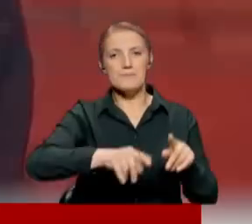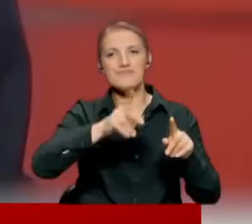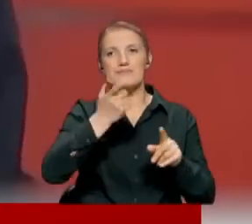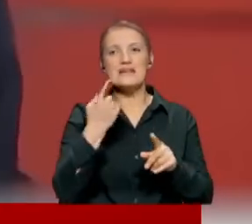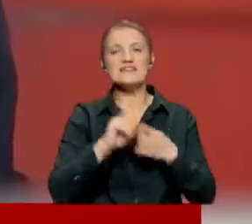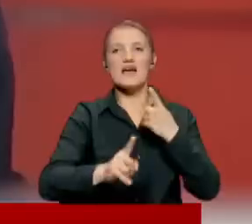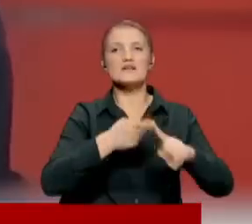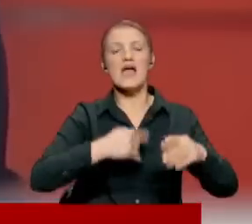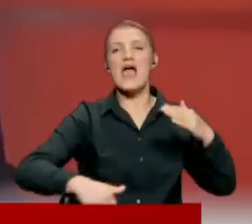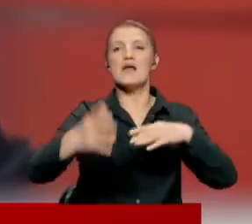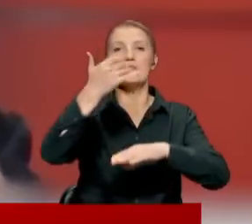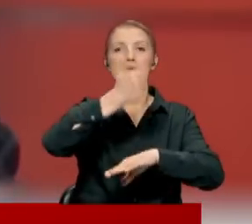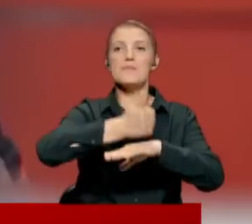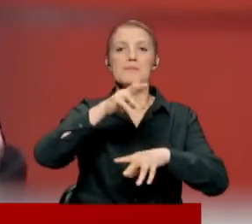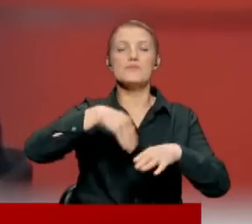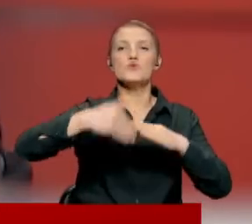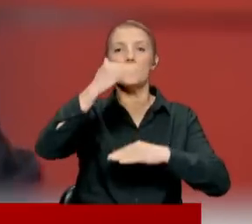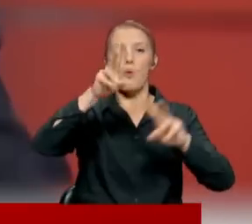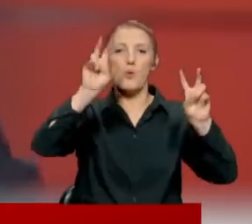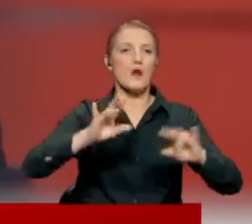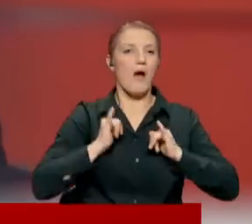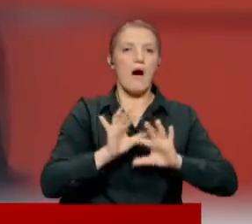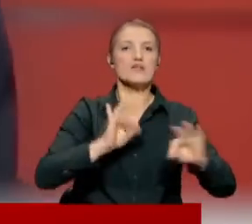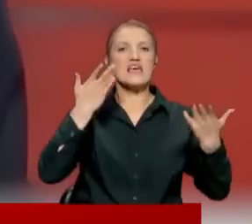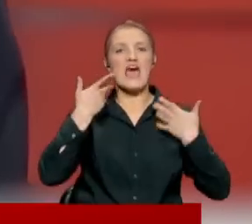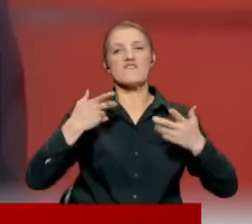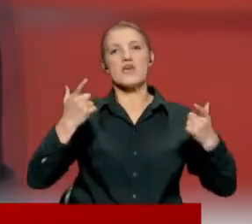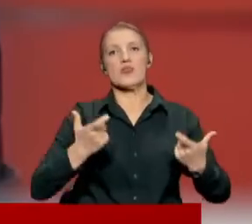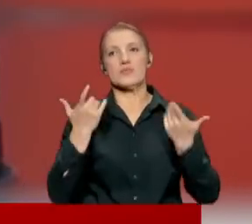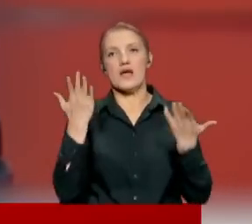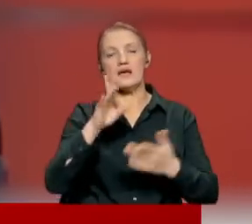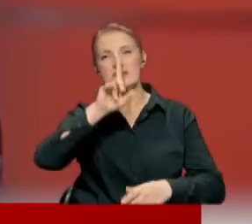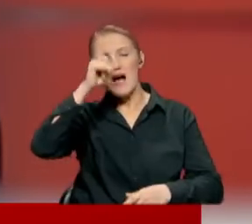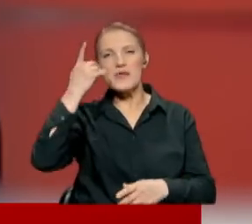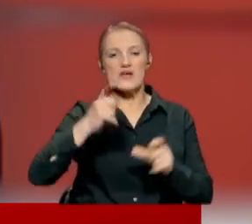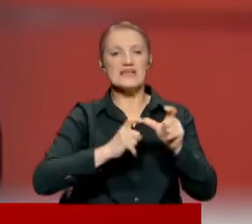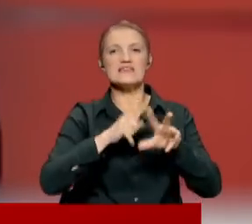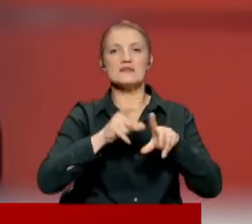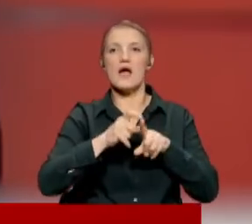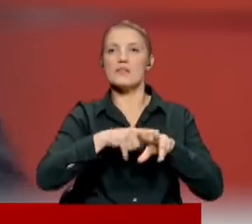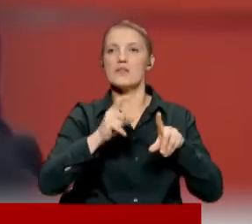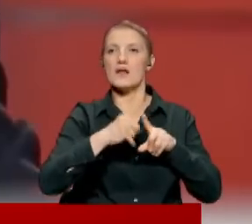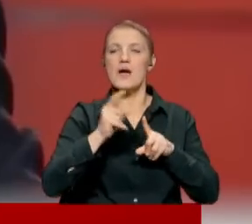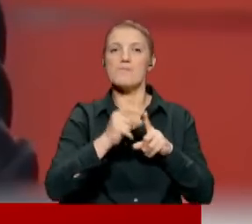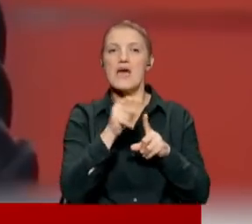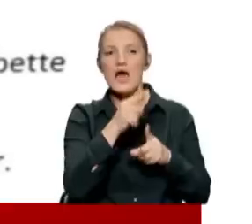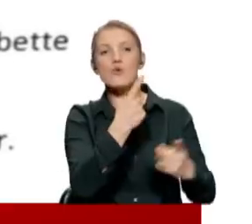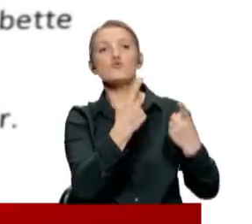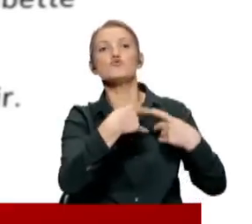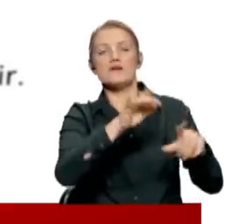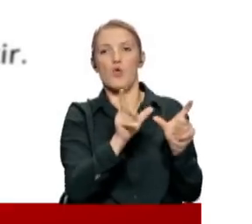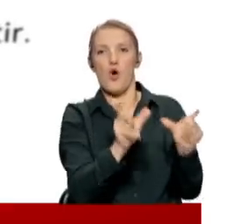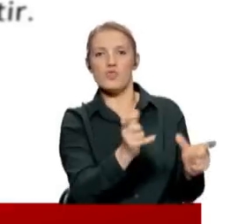zaten kirli mani Tepe'de oturan üç rahatsız olmuyor keyfi yerinde sadece Sedat Peker konuşmasın diye önlem almaya